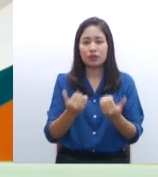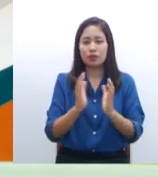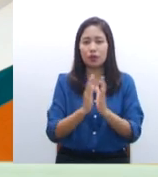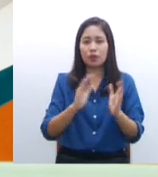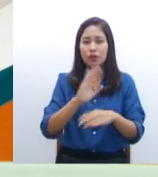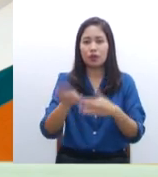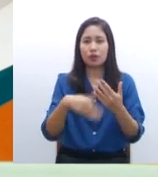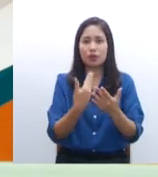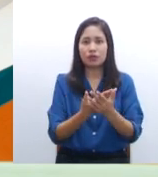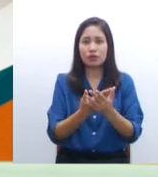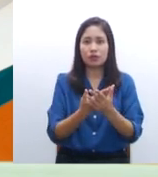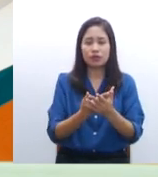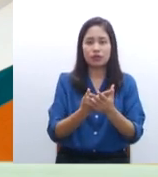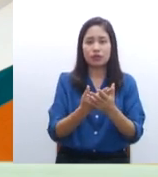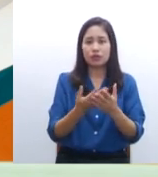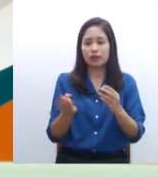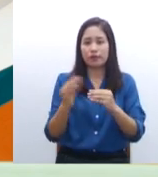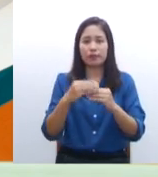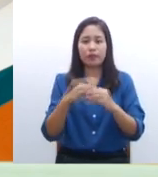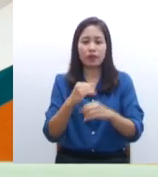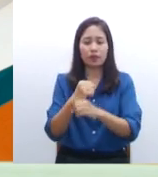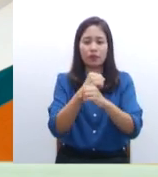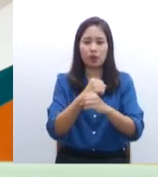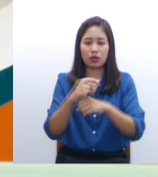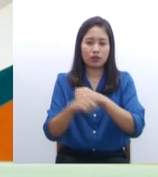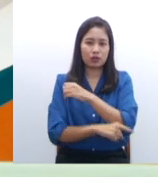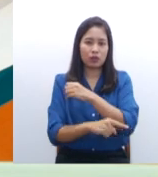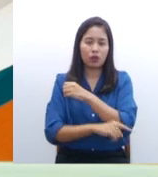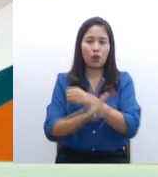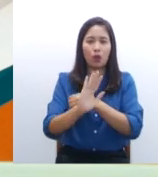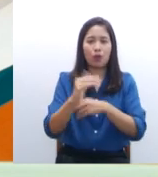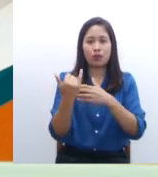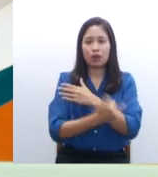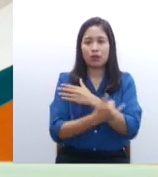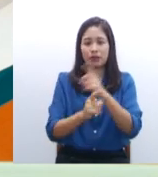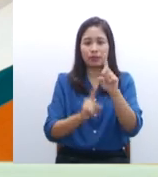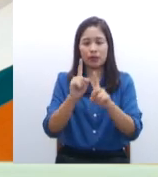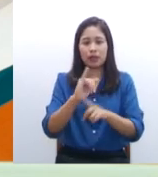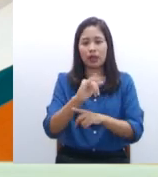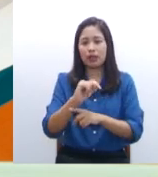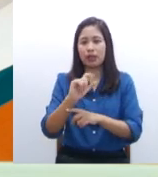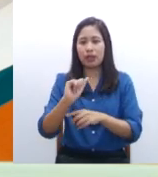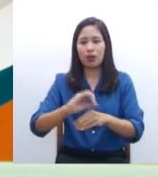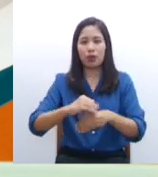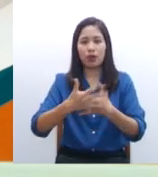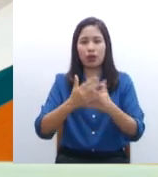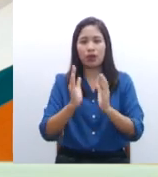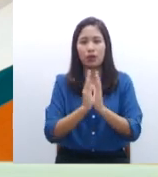ณทุกท่านนะครับที่ได้ร่วมเป็นส่วนหนึ่งในการป้องกันการทุจริตของประเทศผ่านการเข้าร่วมการประเมิน ITA ในครั้งนี้ครับผมขอบพระ